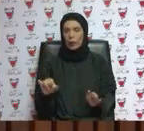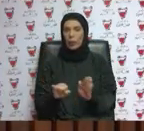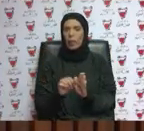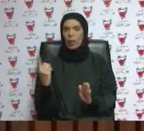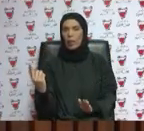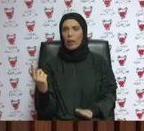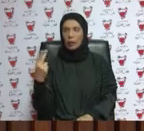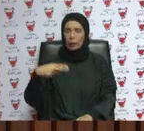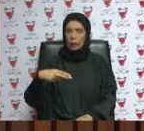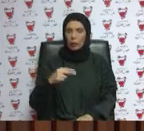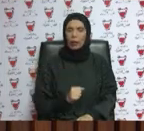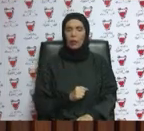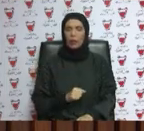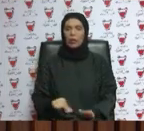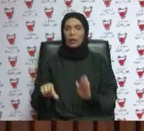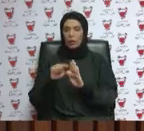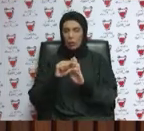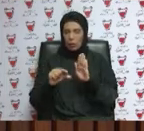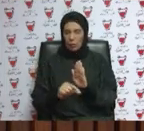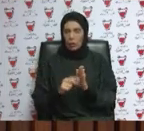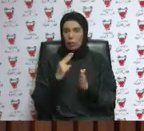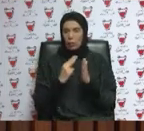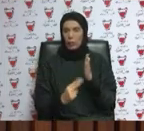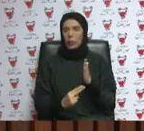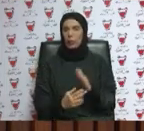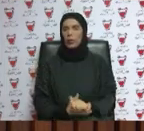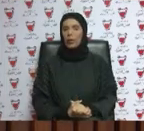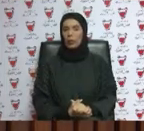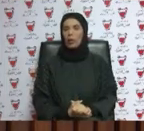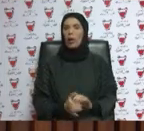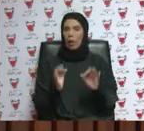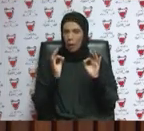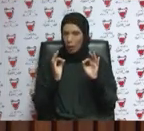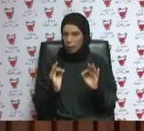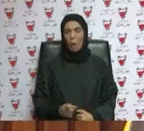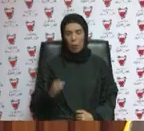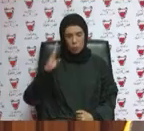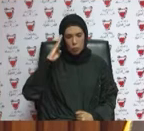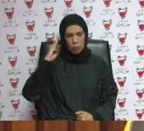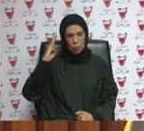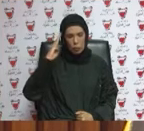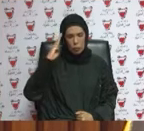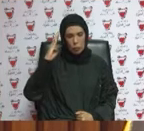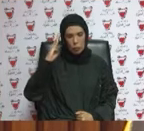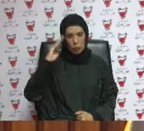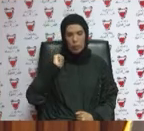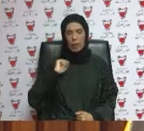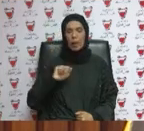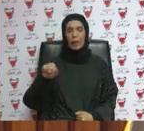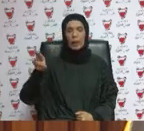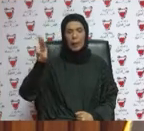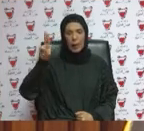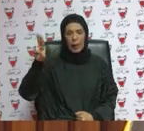عشر من الدستور، والتي تنص على أن تكفل الدولة تضامن المجتمع في التحمل الأعباء الناجمة